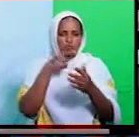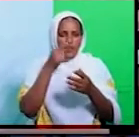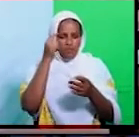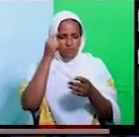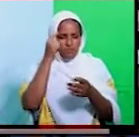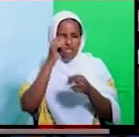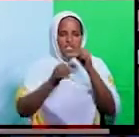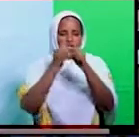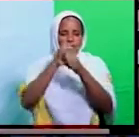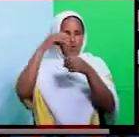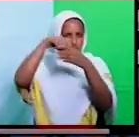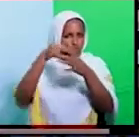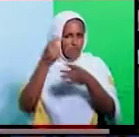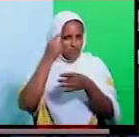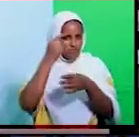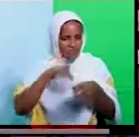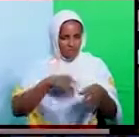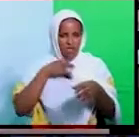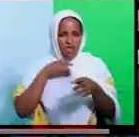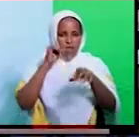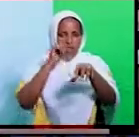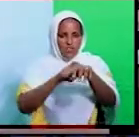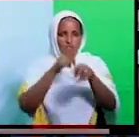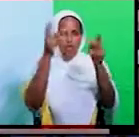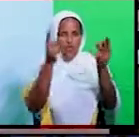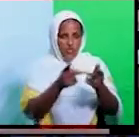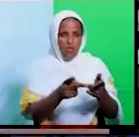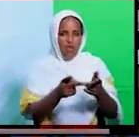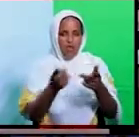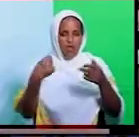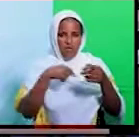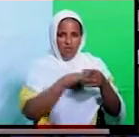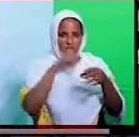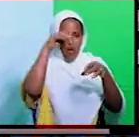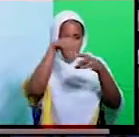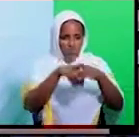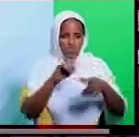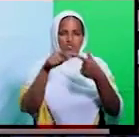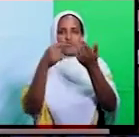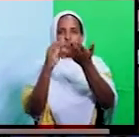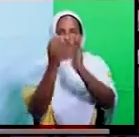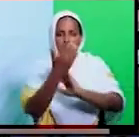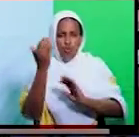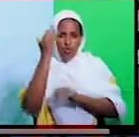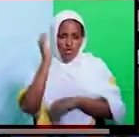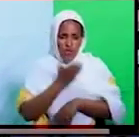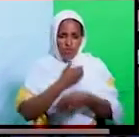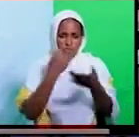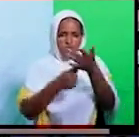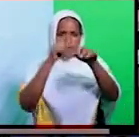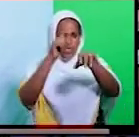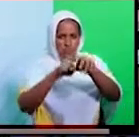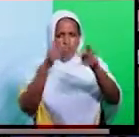አቅጣጫ ሊጠቅመው ይችላል ግን ከጣቱ በላይ አረቆም ከፍም አድርጎ መመልከት የግድ ነው ያኔ ነው ጨረቃን ሊያይ